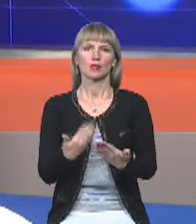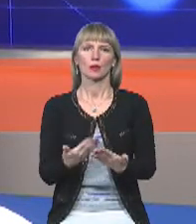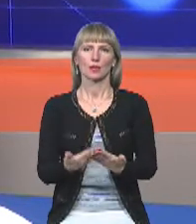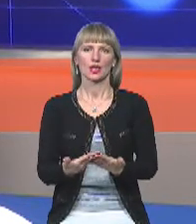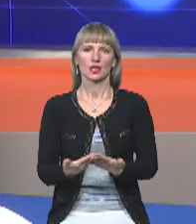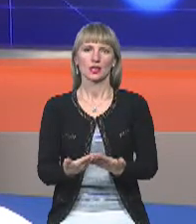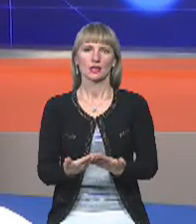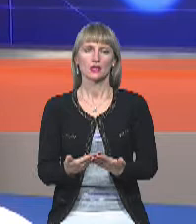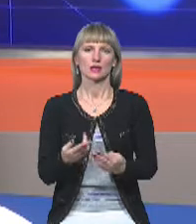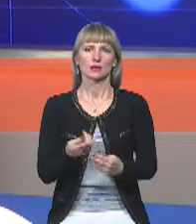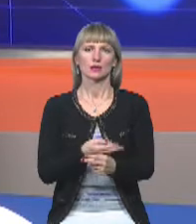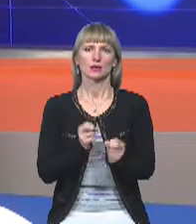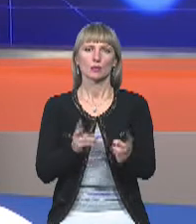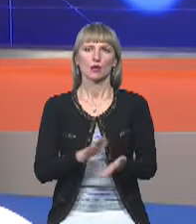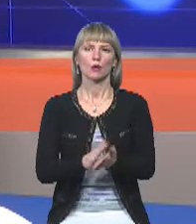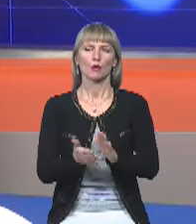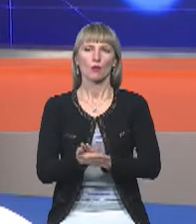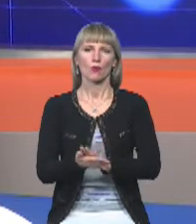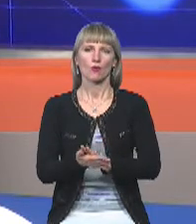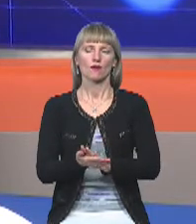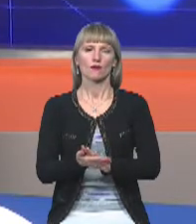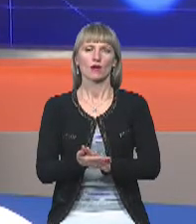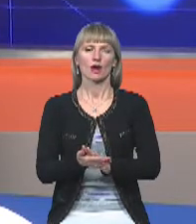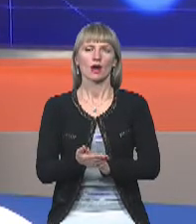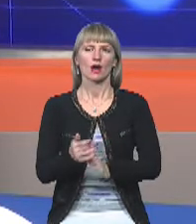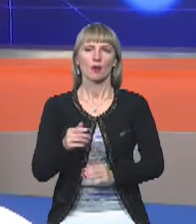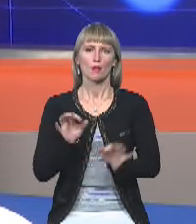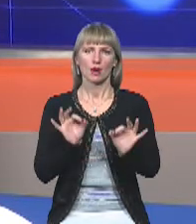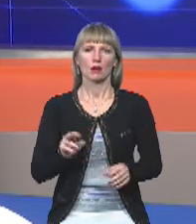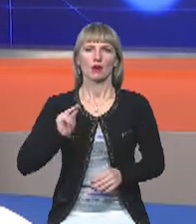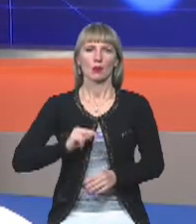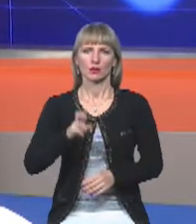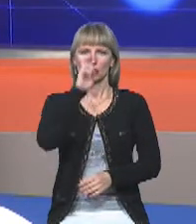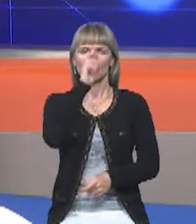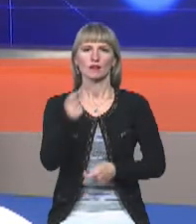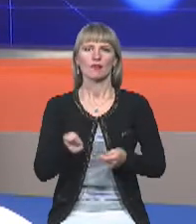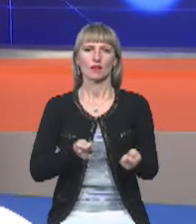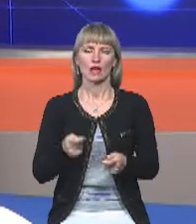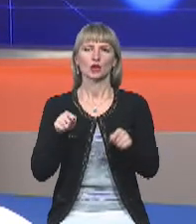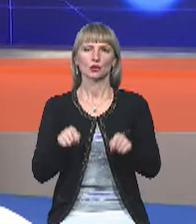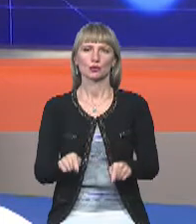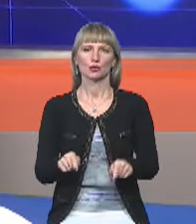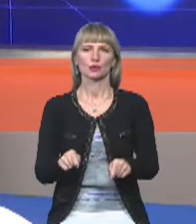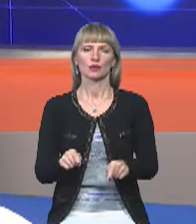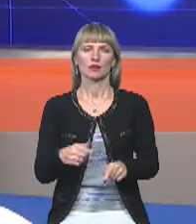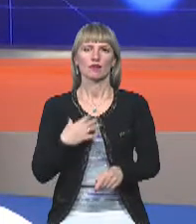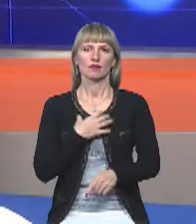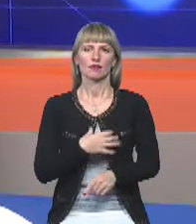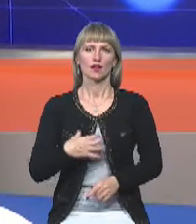наприклад, забезпечення умов надійного функціонування органів державної влади, то тут, звичайно,